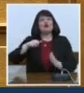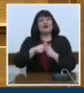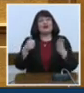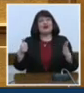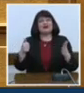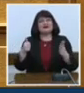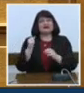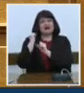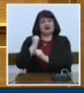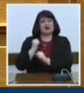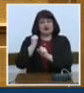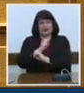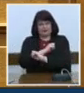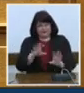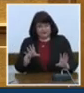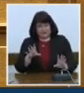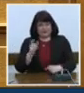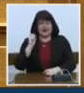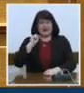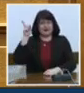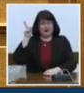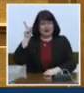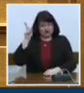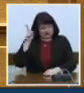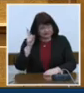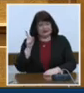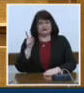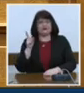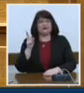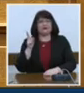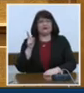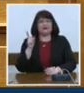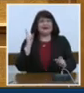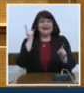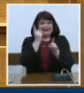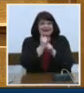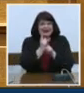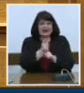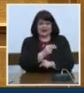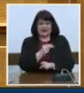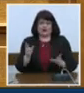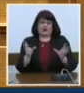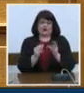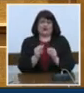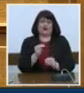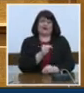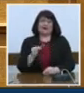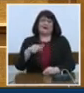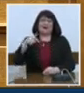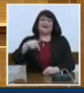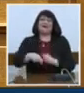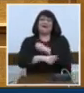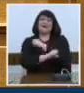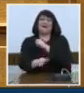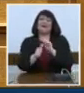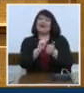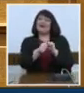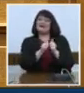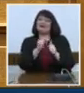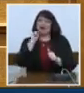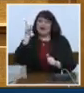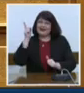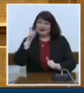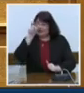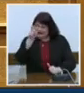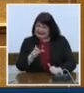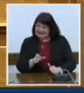μία εκδήλωση που διοργάνωσε ειδικά για το θέμα αυτό η Γενική Γραμματεία Αθλητισμού.